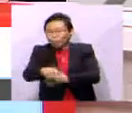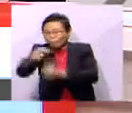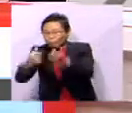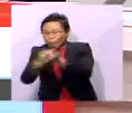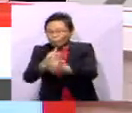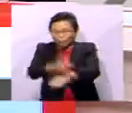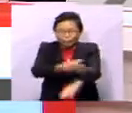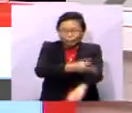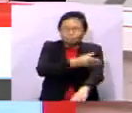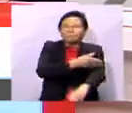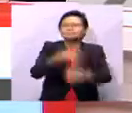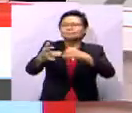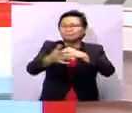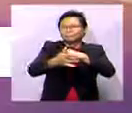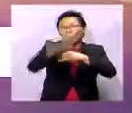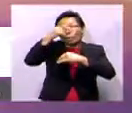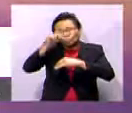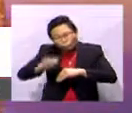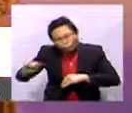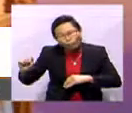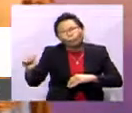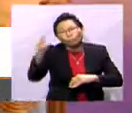kemajuan teknologi sejagat.